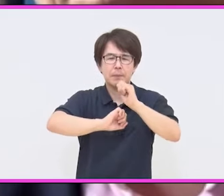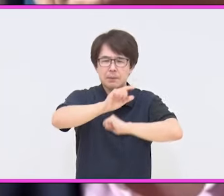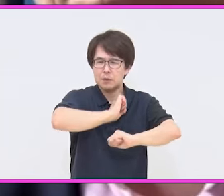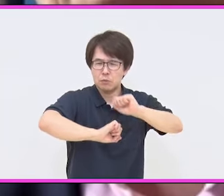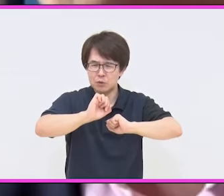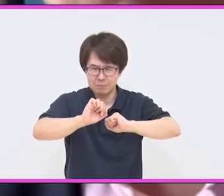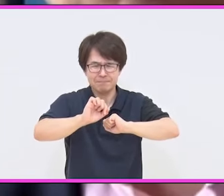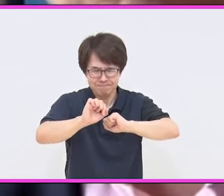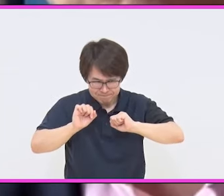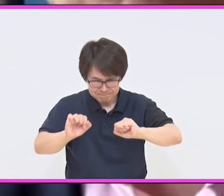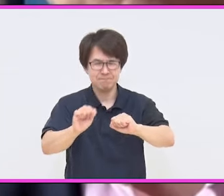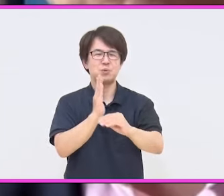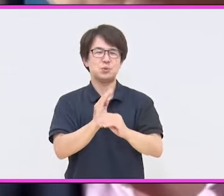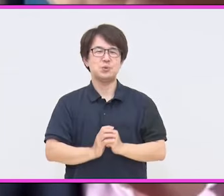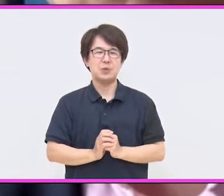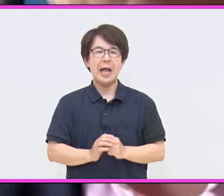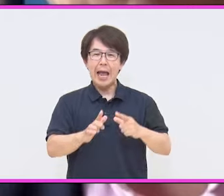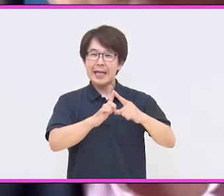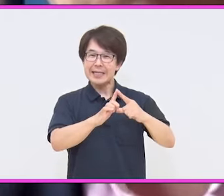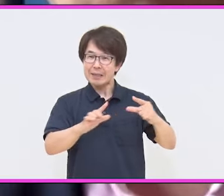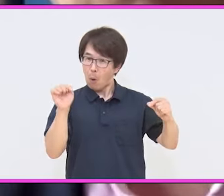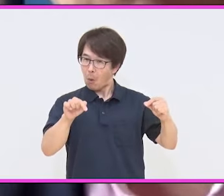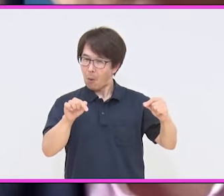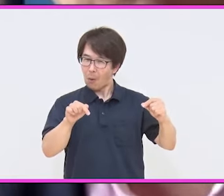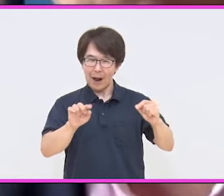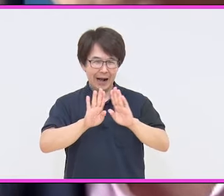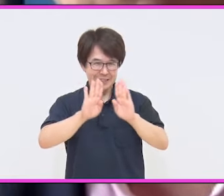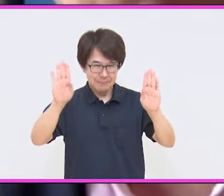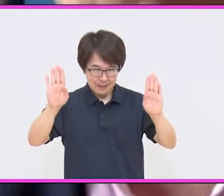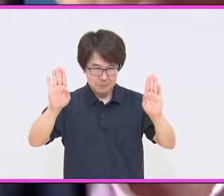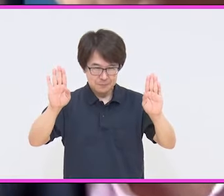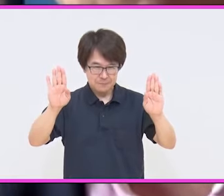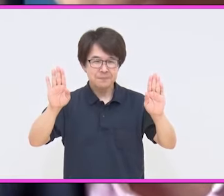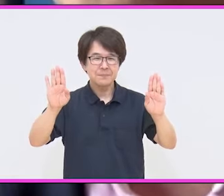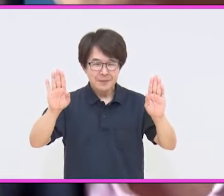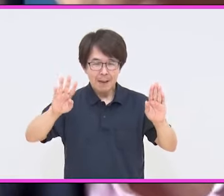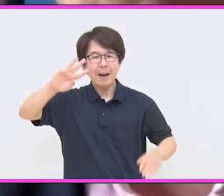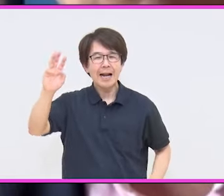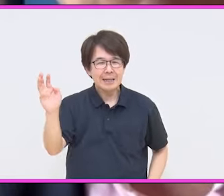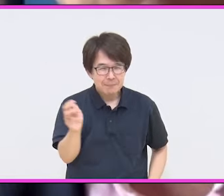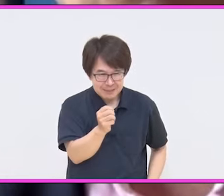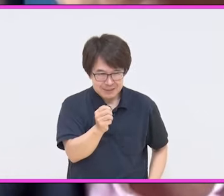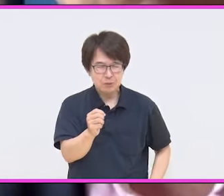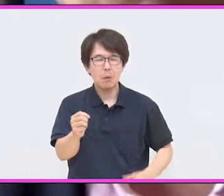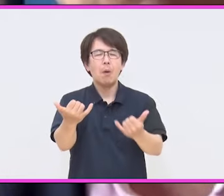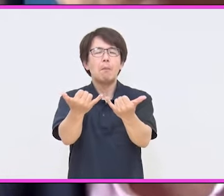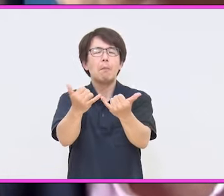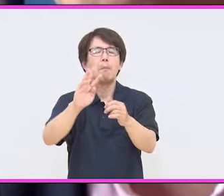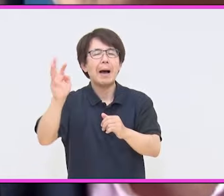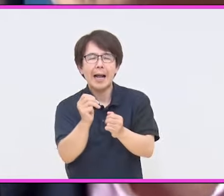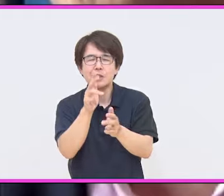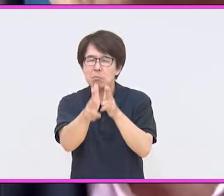が、日本から始まるこのパラスポーツのソーシャルイノベーション、これから期待することはあります